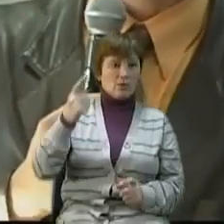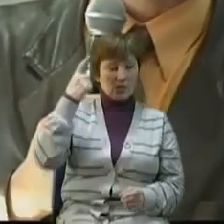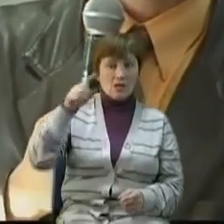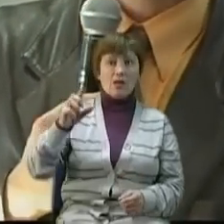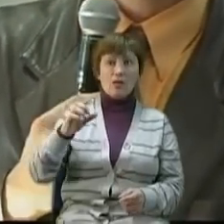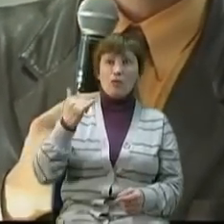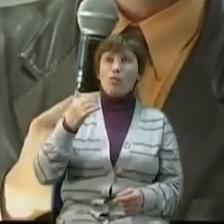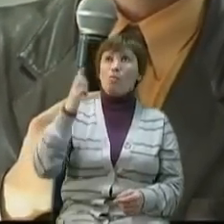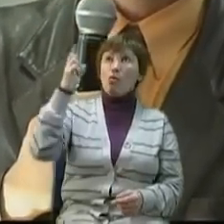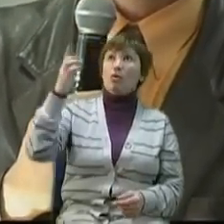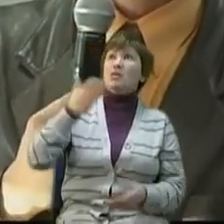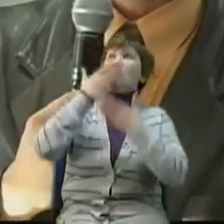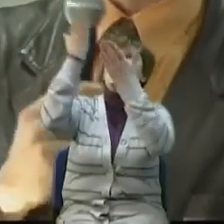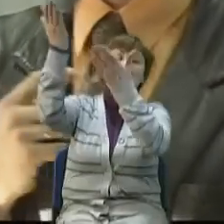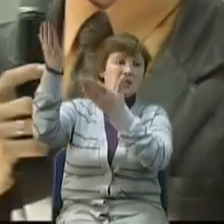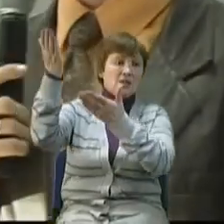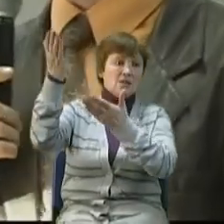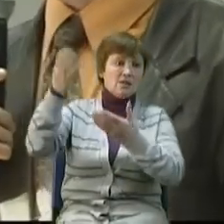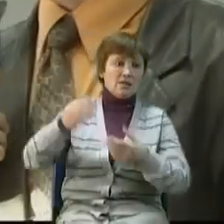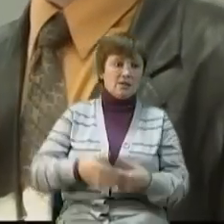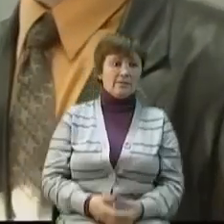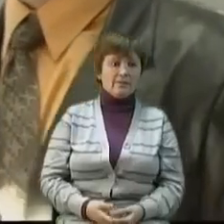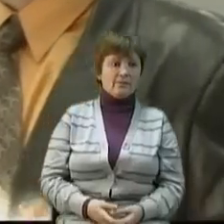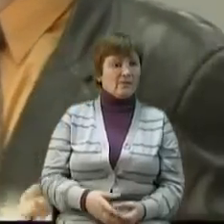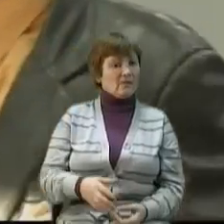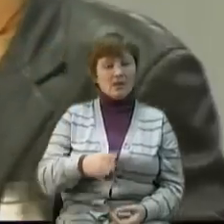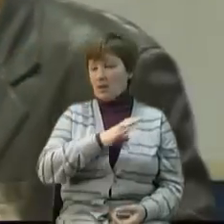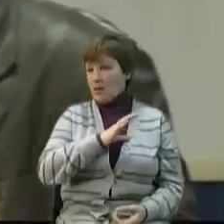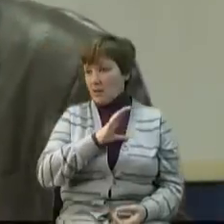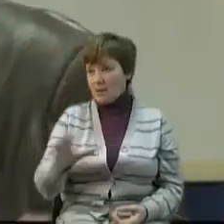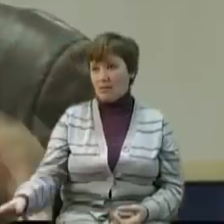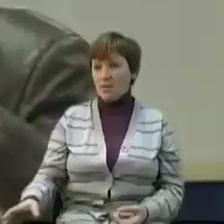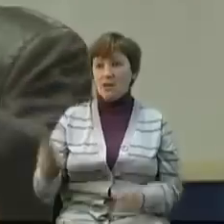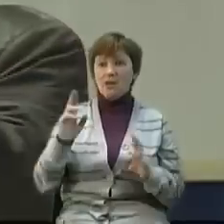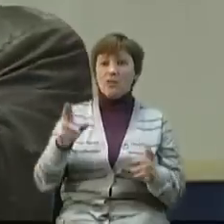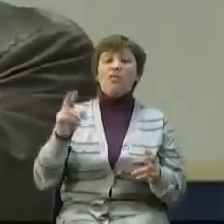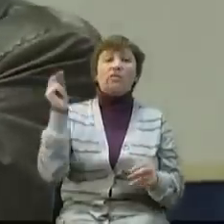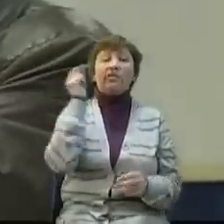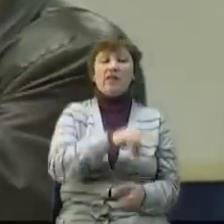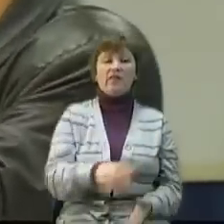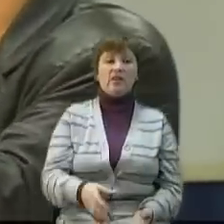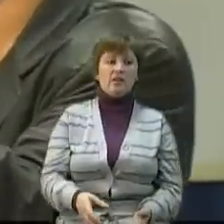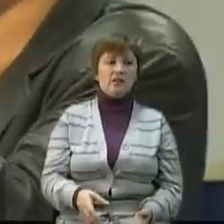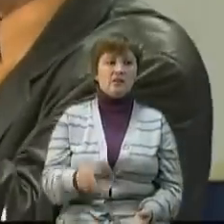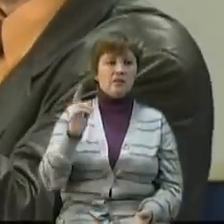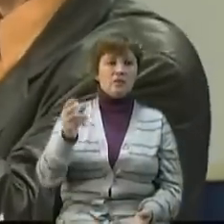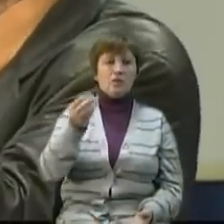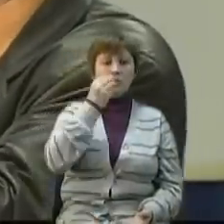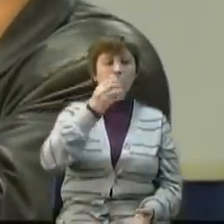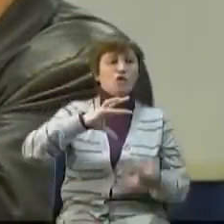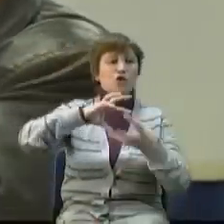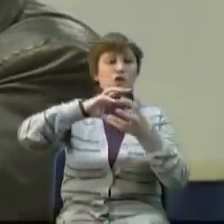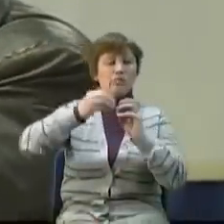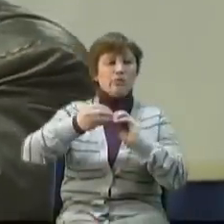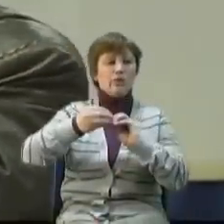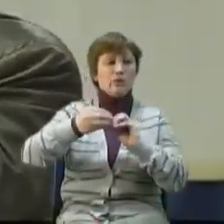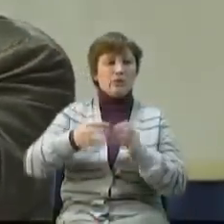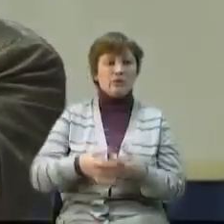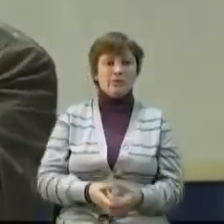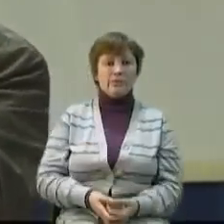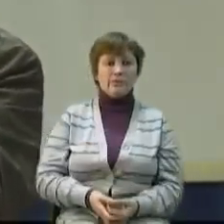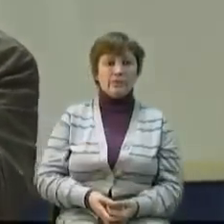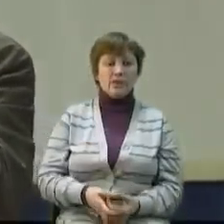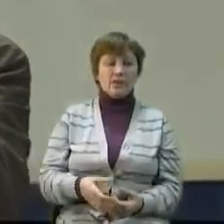спросили? Не спросили. Кто виноват? Кто кушает плод? Результат